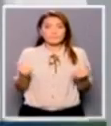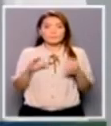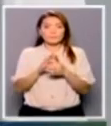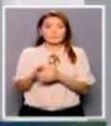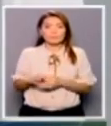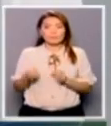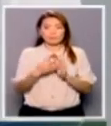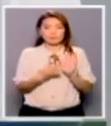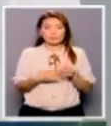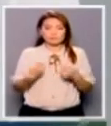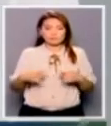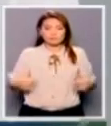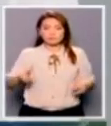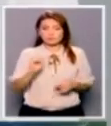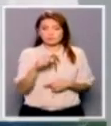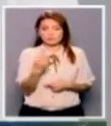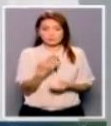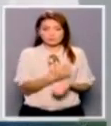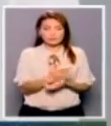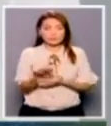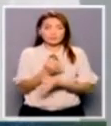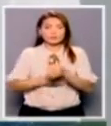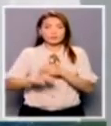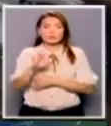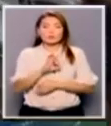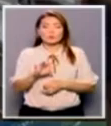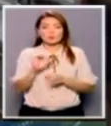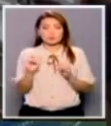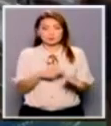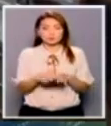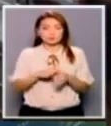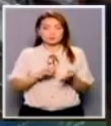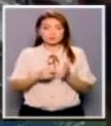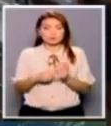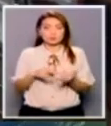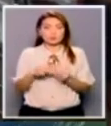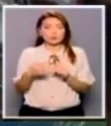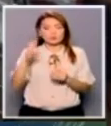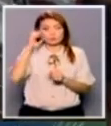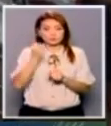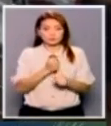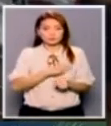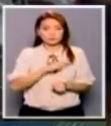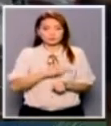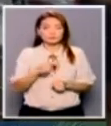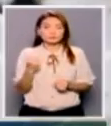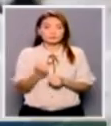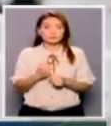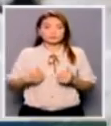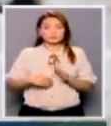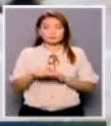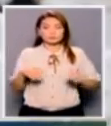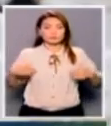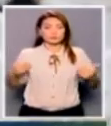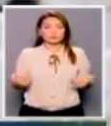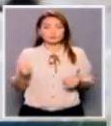объединило 19 разных национальностей, были обсуждены вопросы реализации проекта «Аул Ельбисыг», активизации работы совета